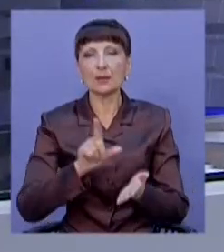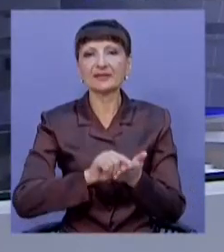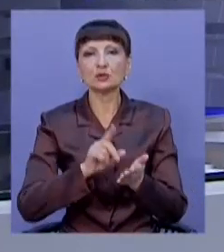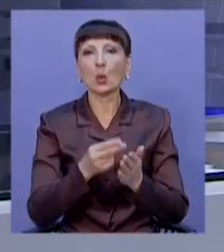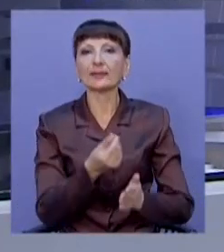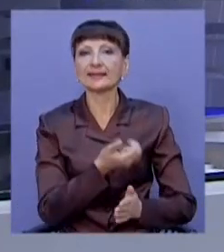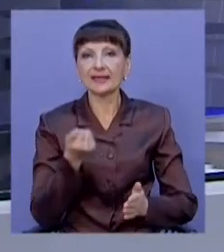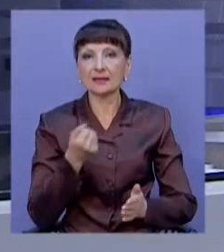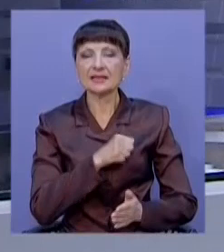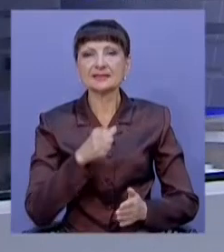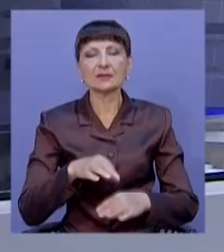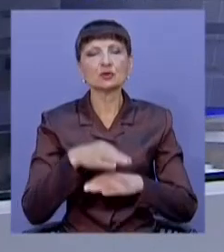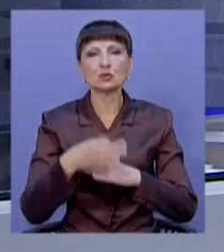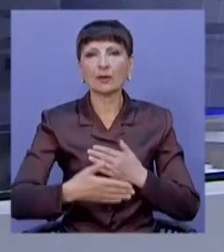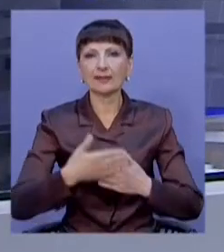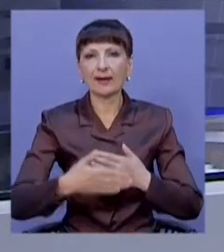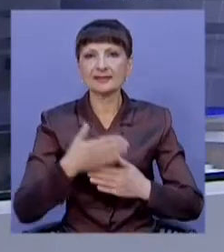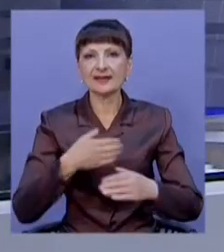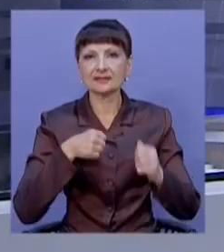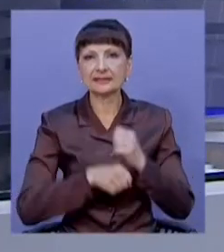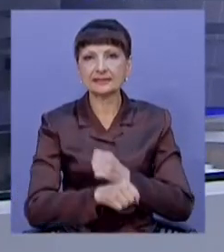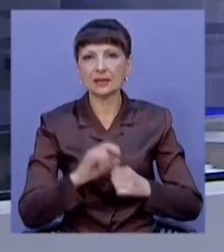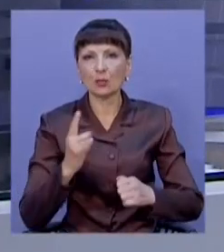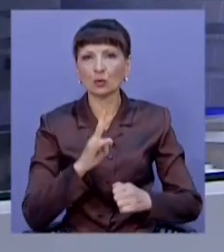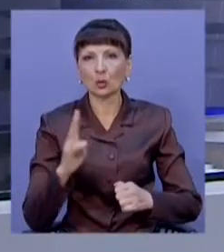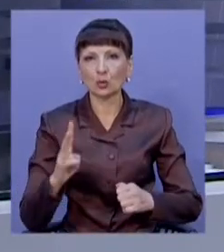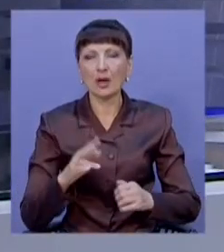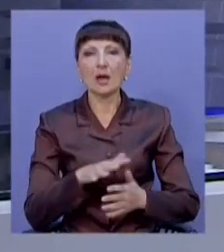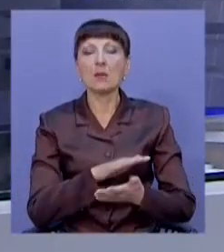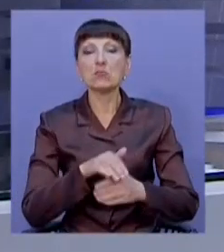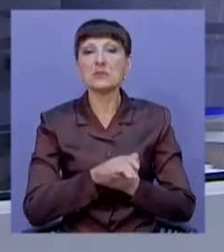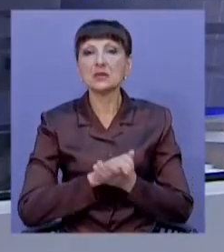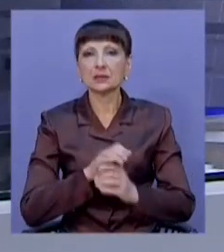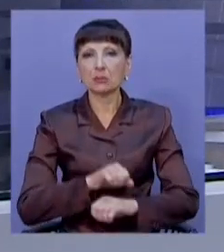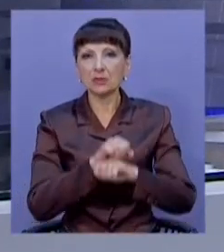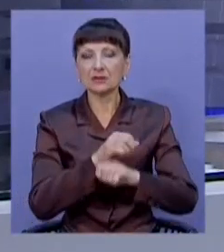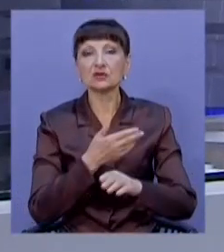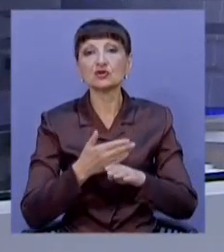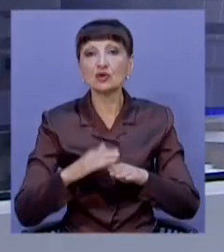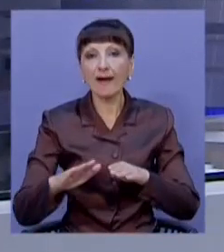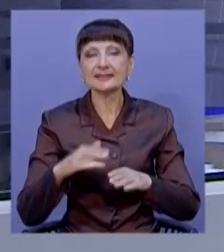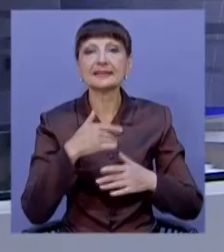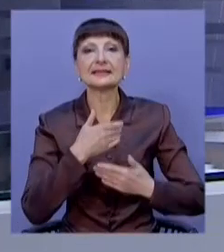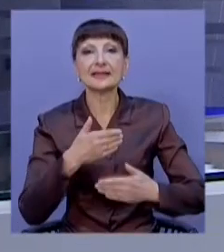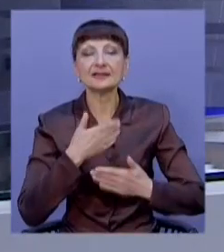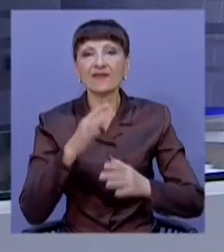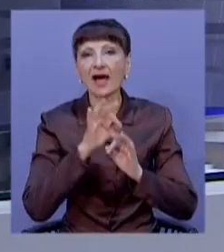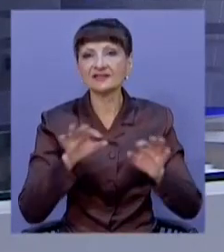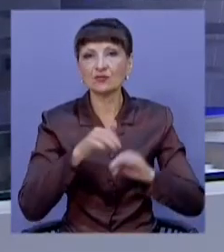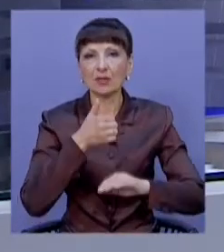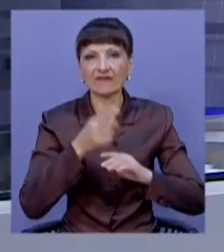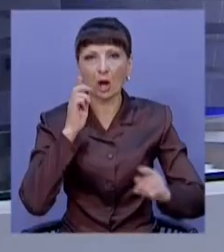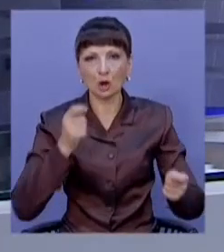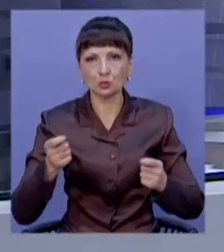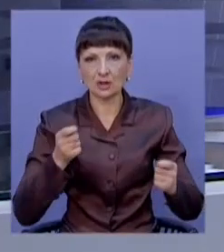денег, самое жестокое наказание педофилам и насильникам, мирные митинги. Это лишь часть инициатив, озвученных главой государства. В